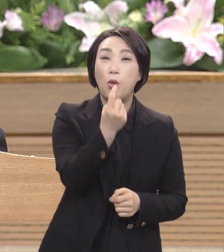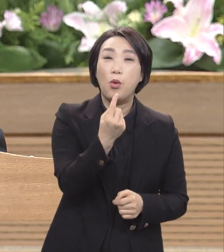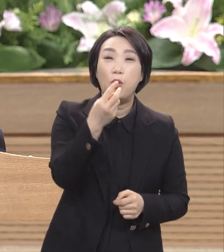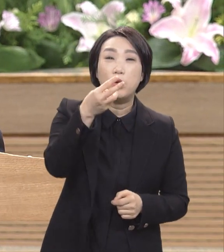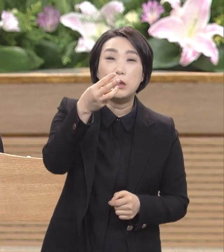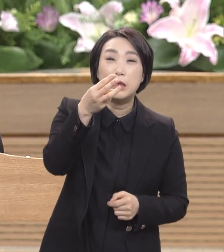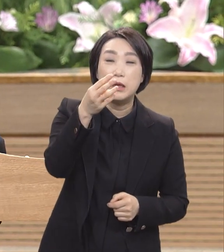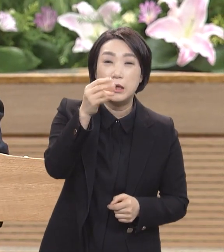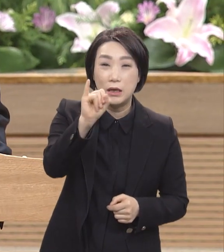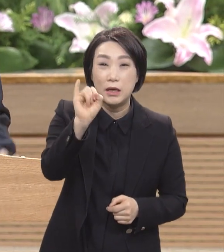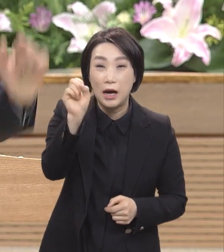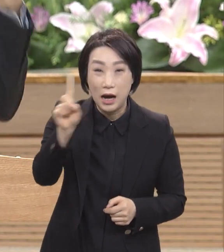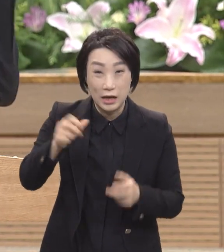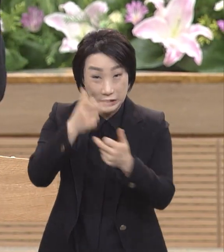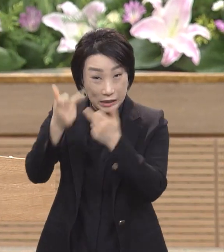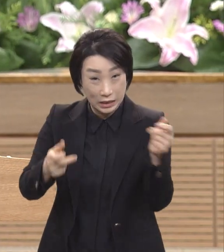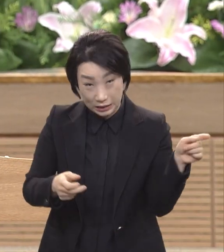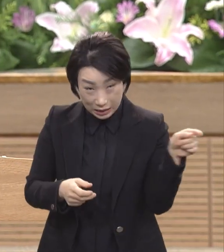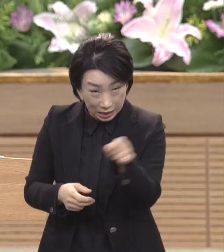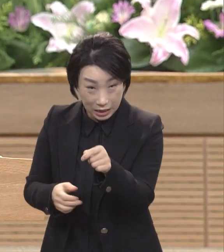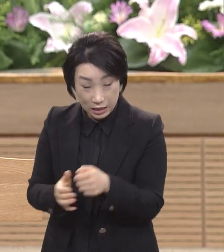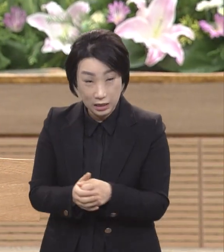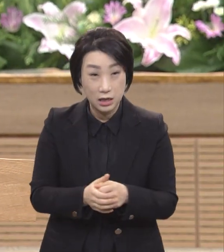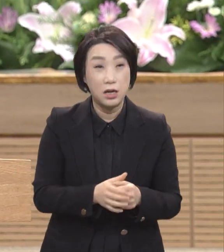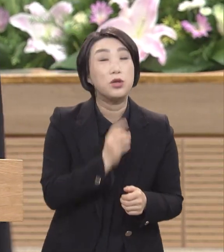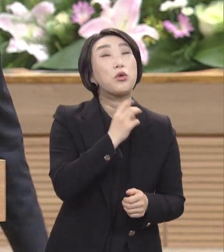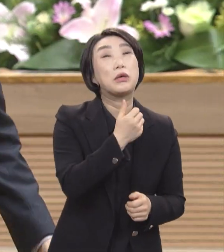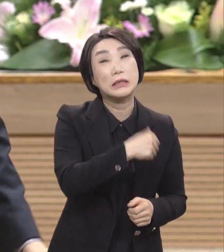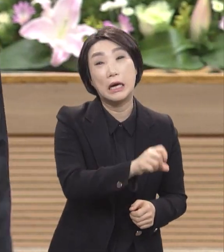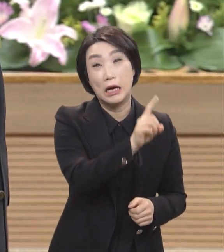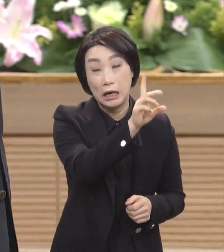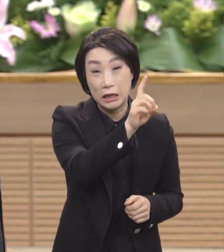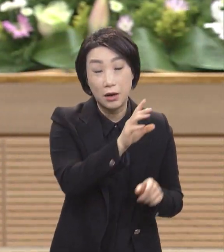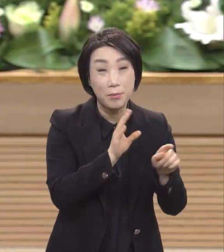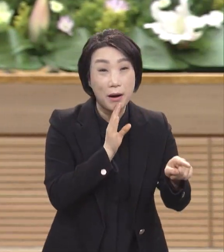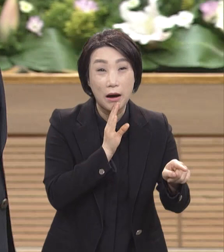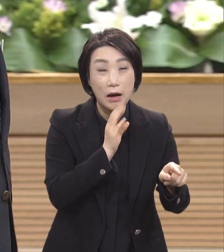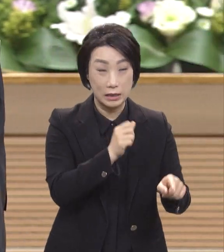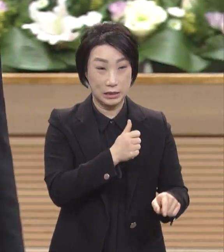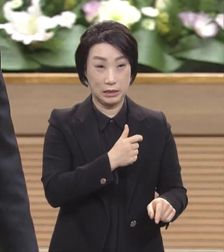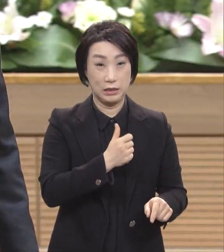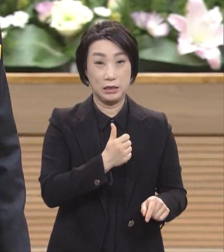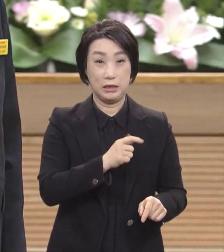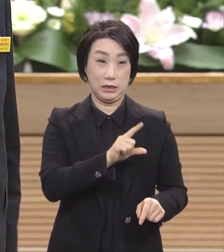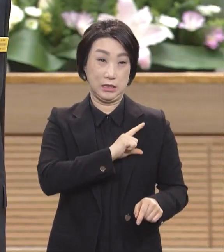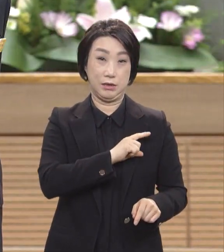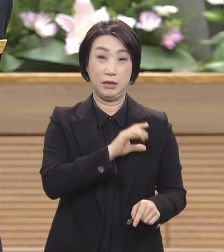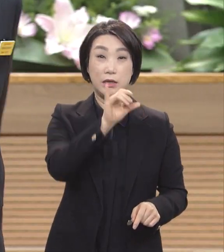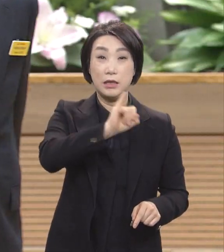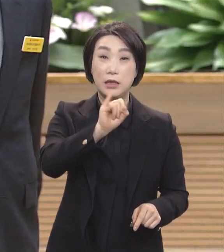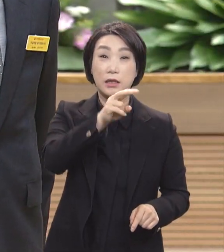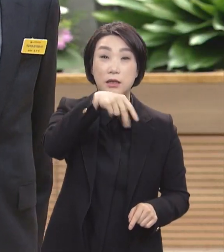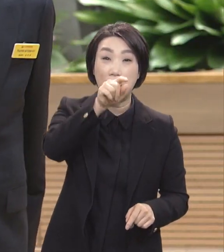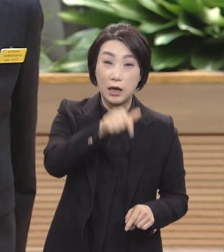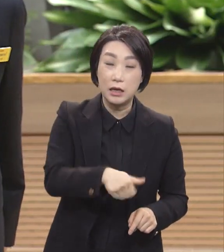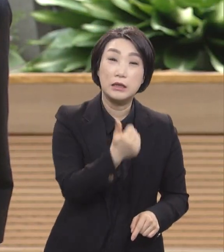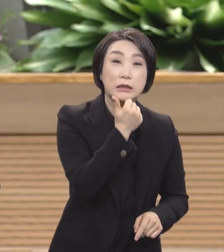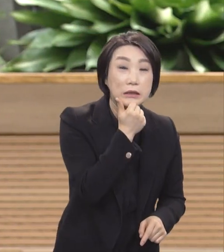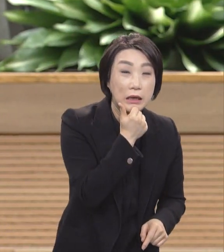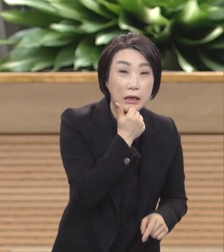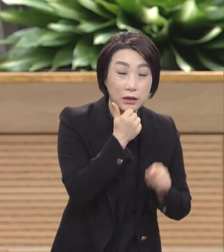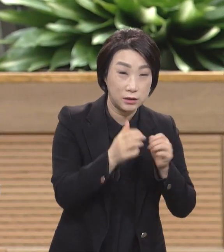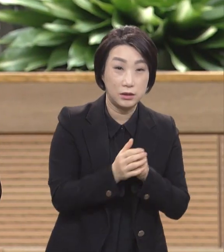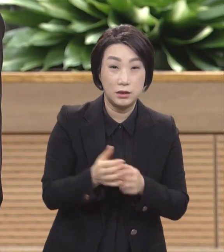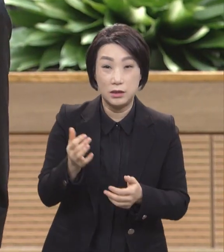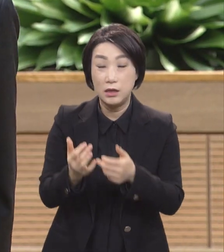모리아산으로 가서 네 독자 아들 이삭을 번제로 드려. 번제라고